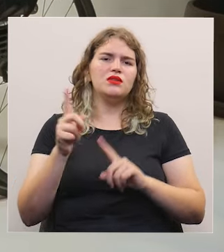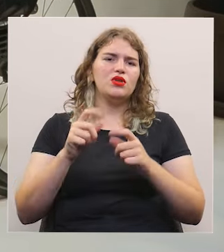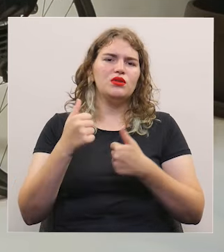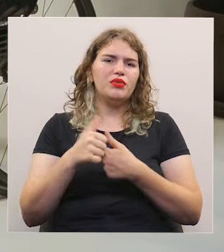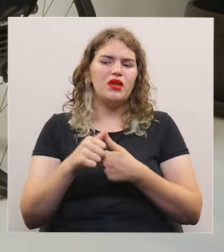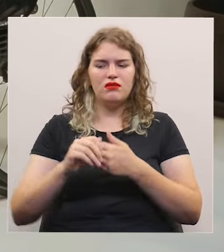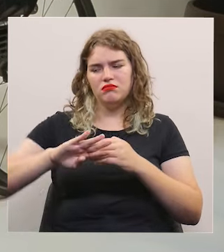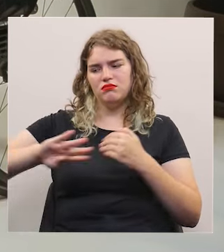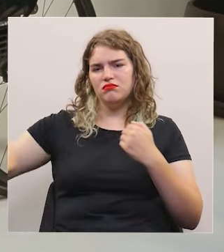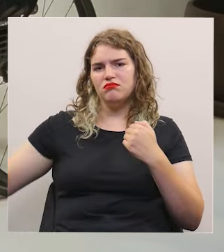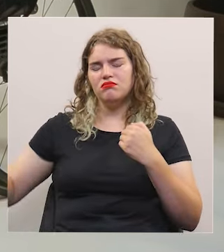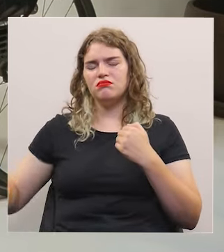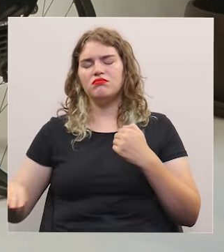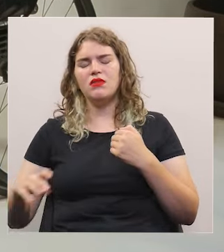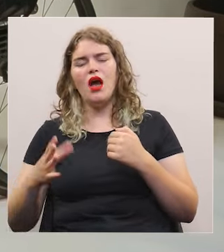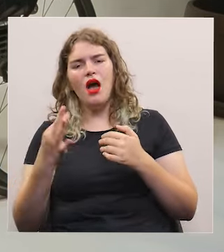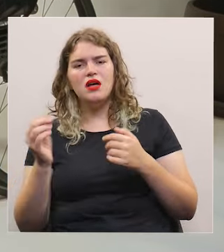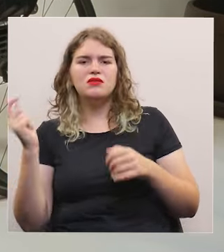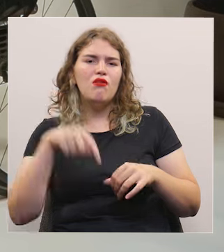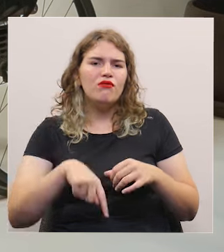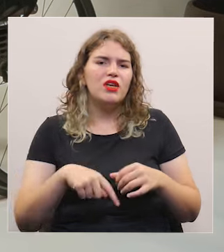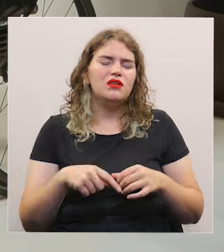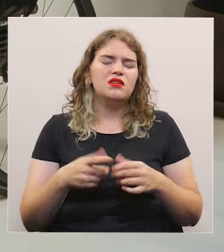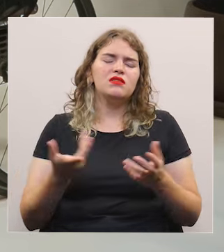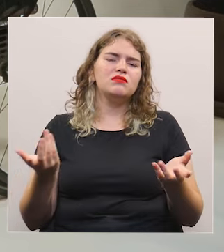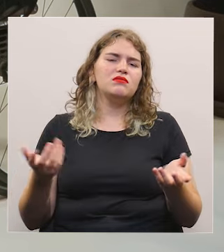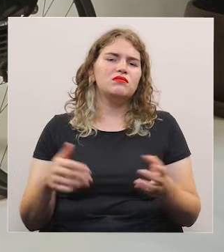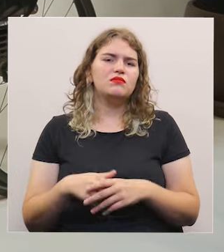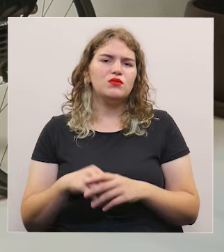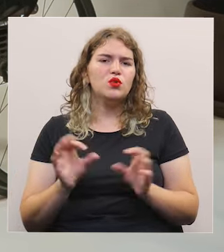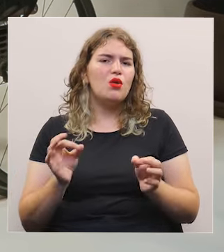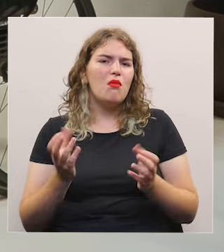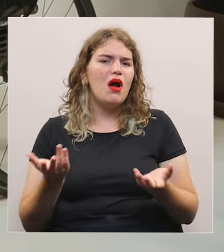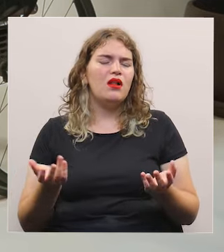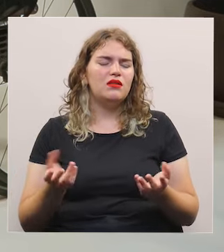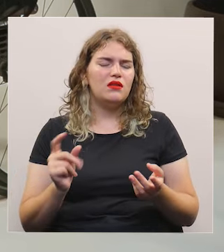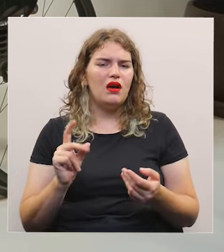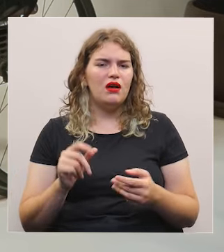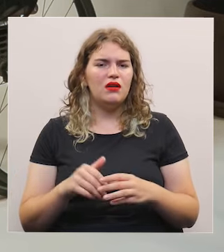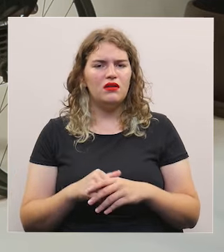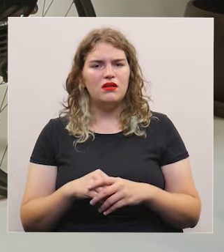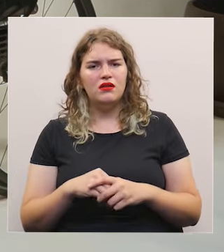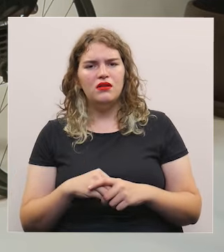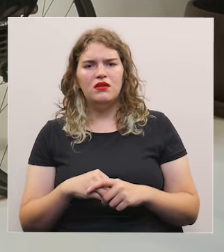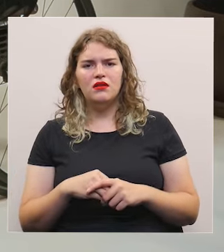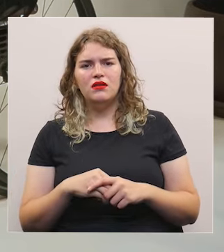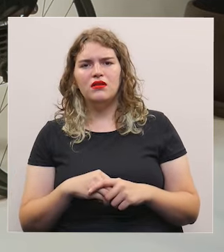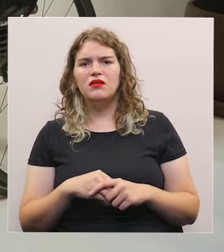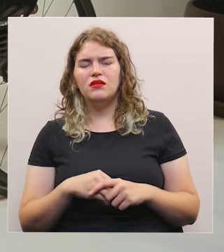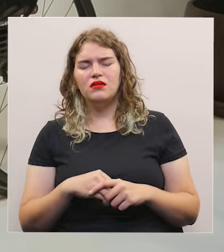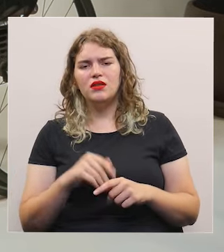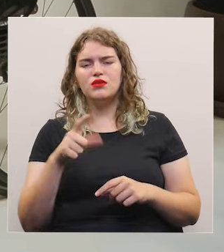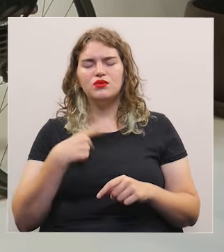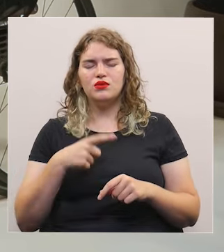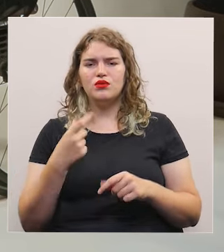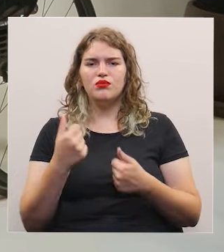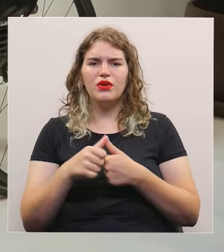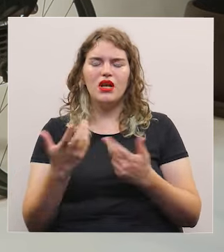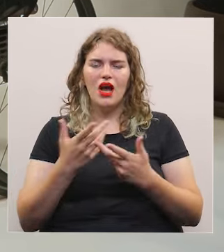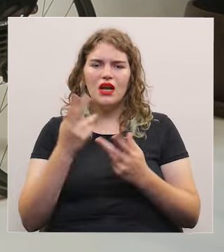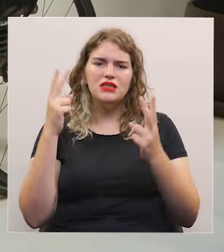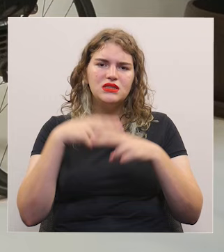prieteni s-au depărtat? Da. Au venit alții noi în viața voastră? Da, da. Da. Sunt prieteni care